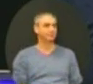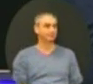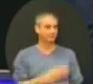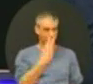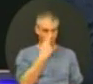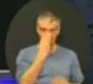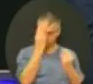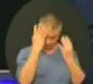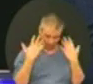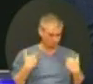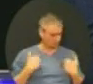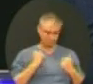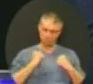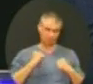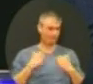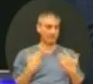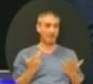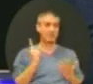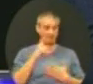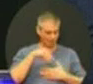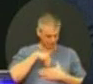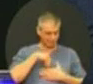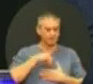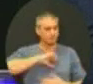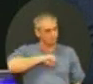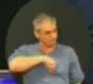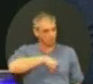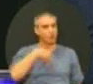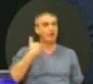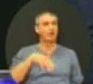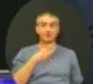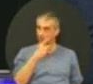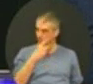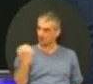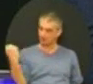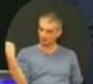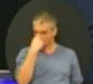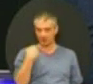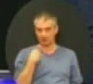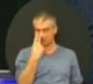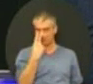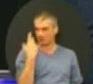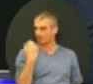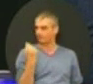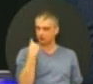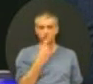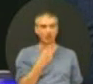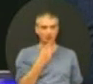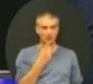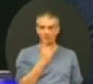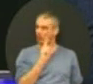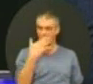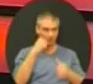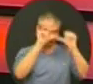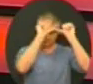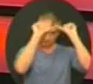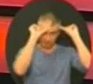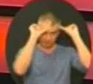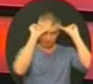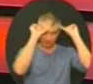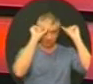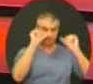מבחינה חומרית אין כאב, אבל בפנים יש לי כאב. אתה חטפת מכה, ראיתי אותך שבוע שעבר, לא היה לך פלסטר על